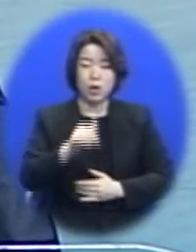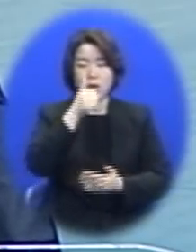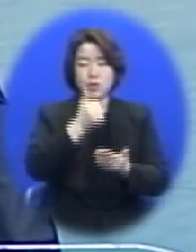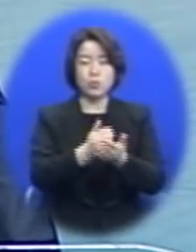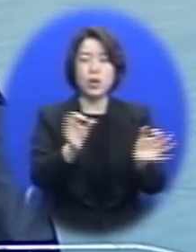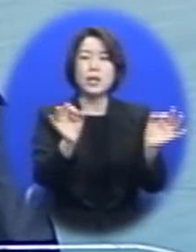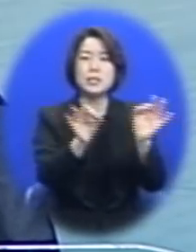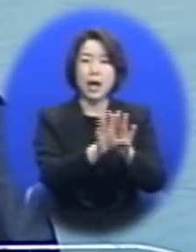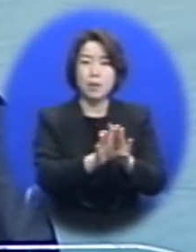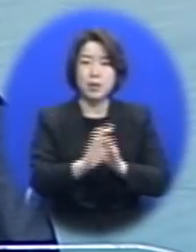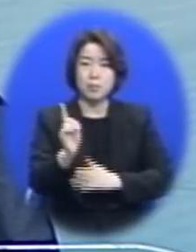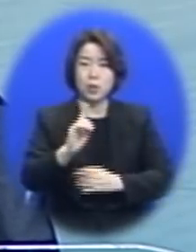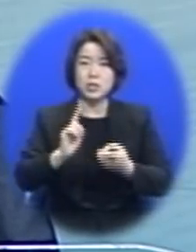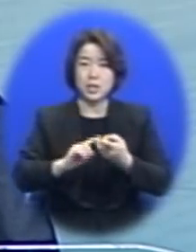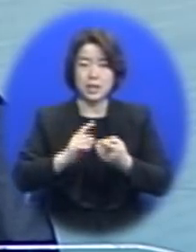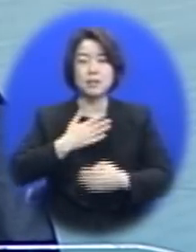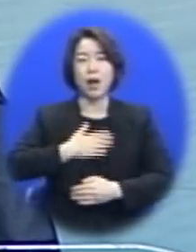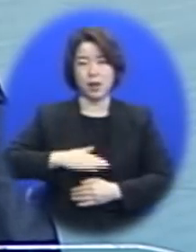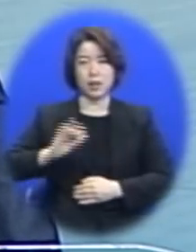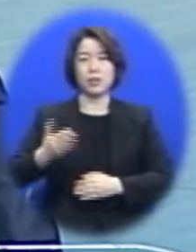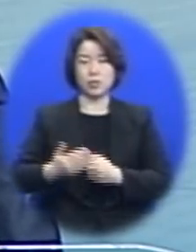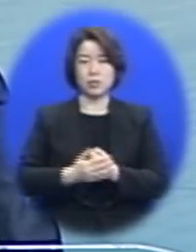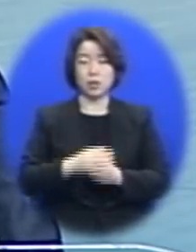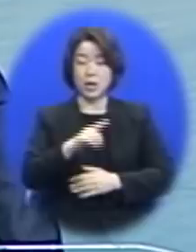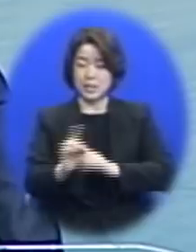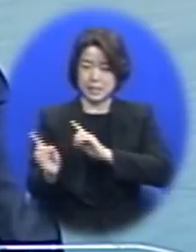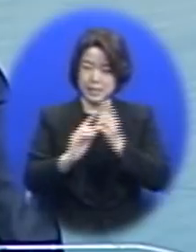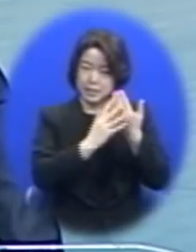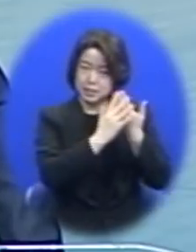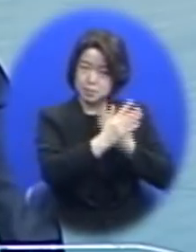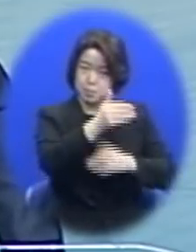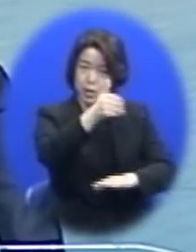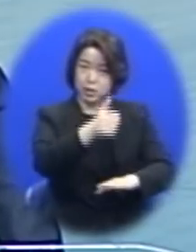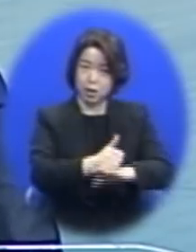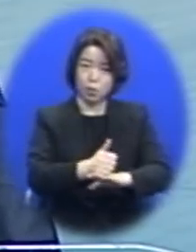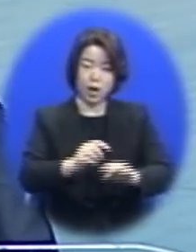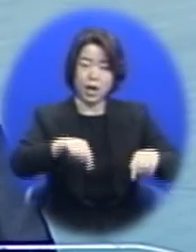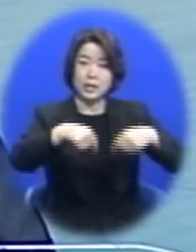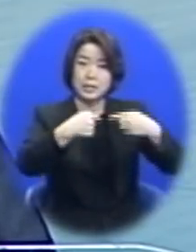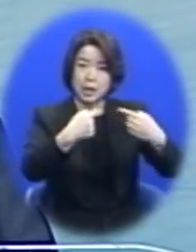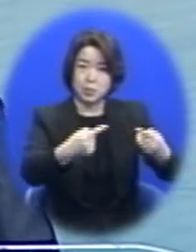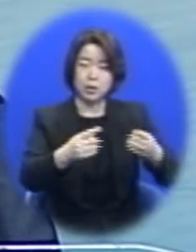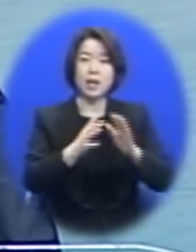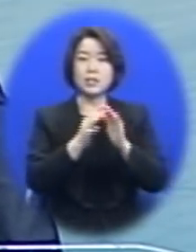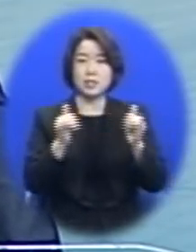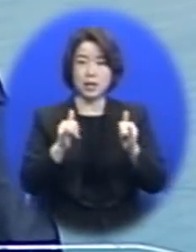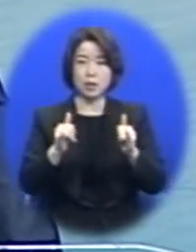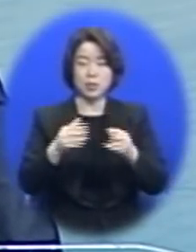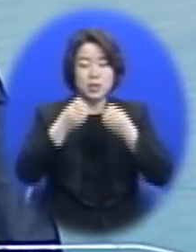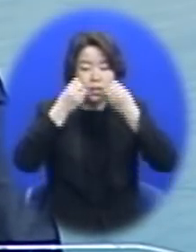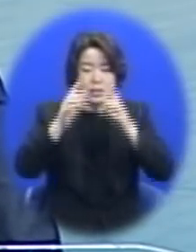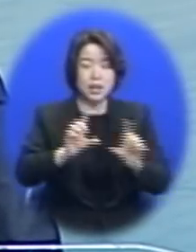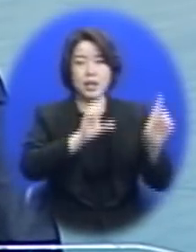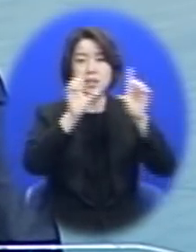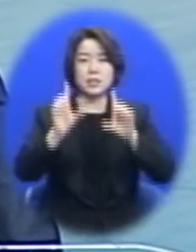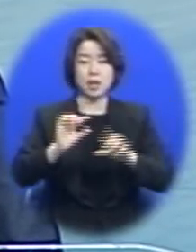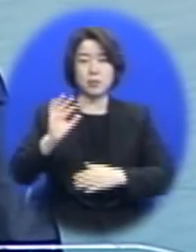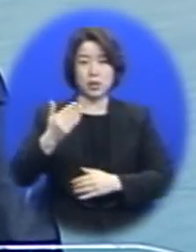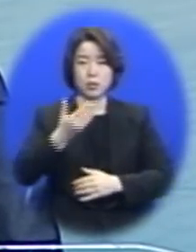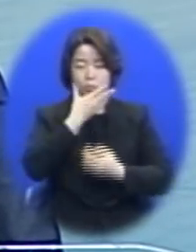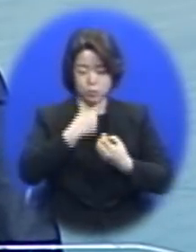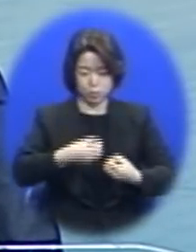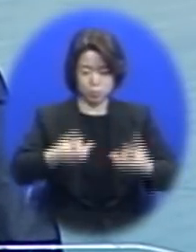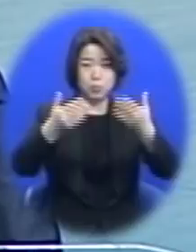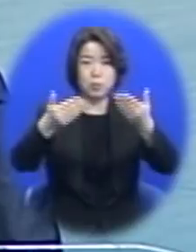이 어떤 것인지 알게 되었다 이 집회에 결과로 참석했던 사람들은 새 삶을 살게 되었고 축복을 받게